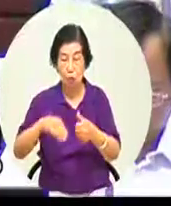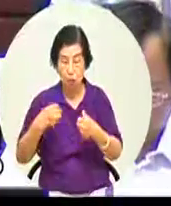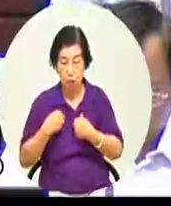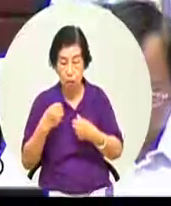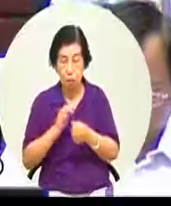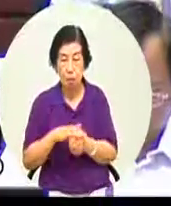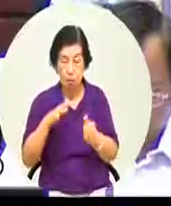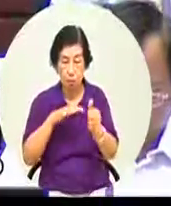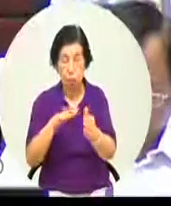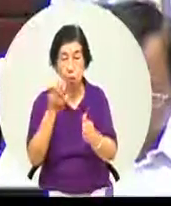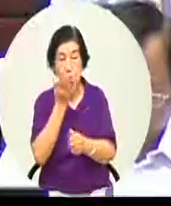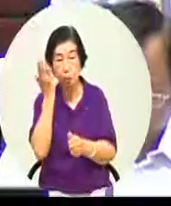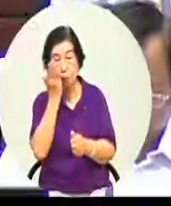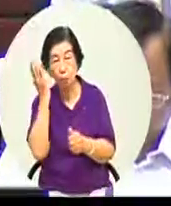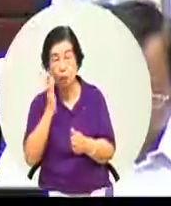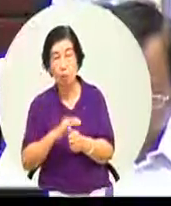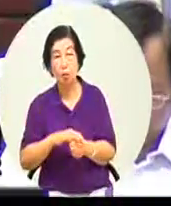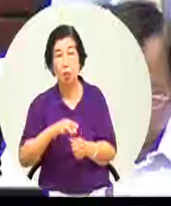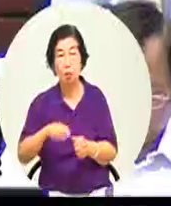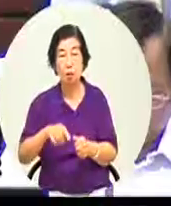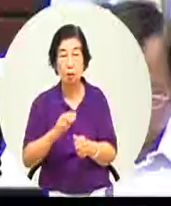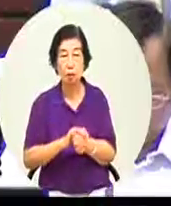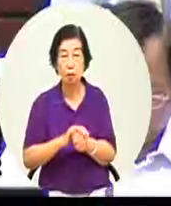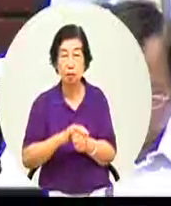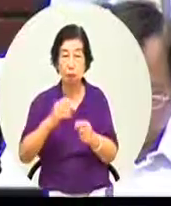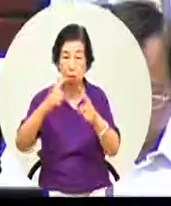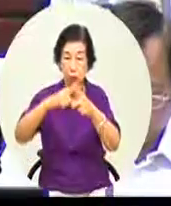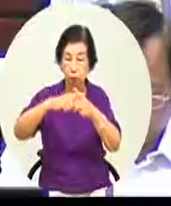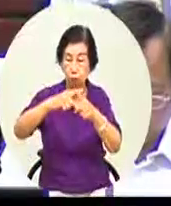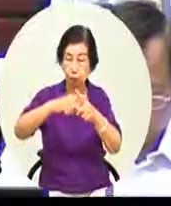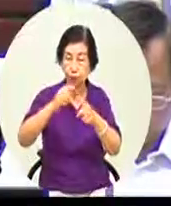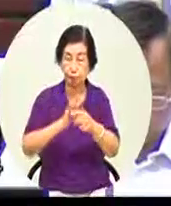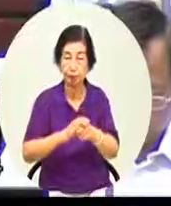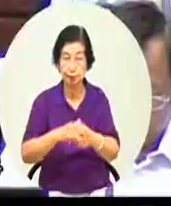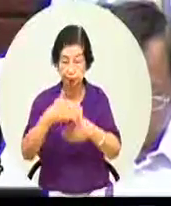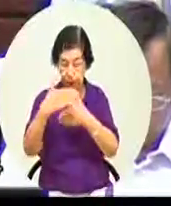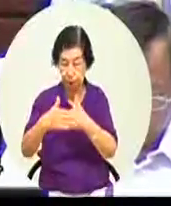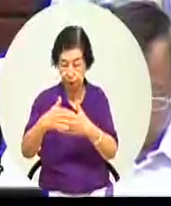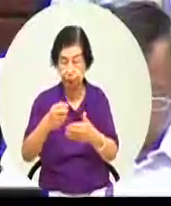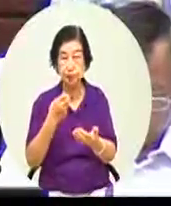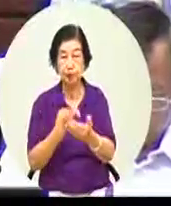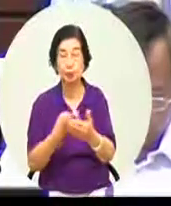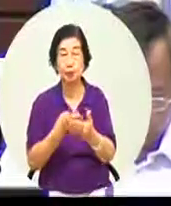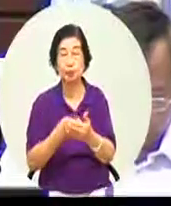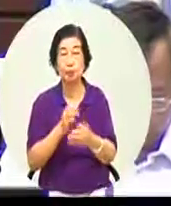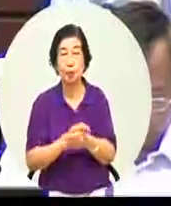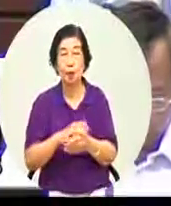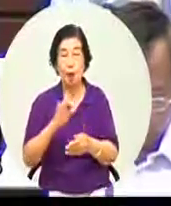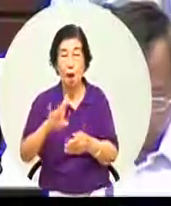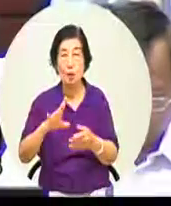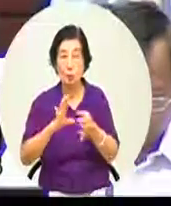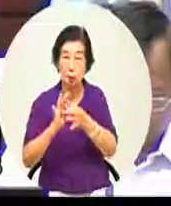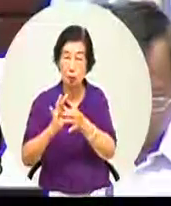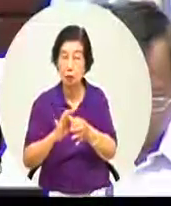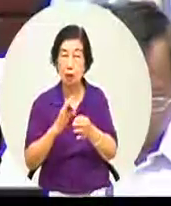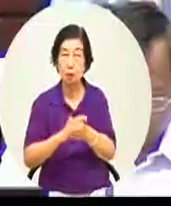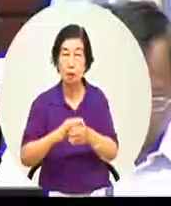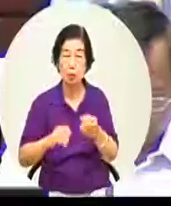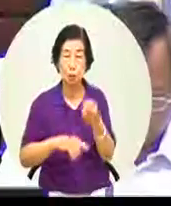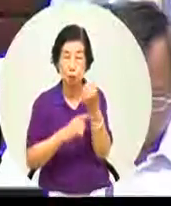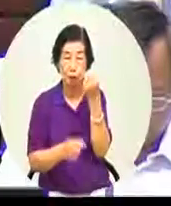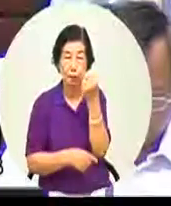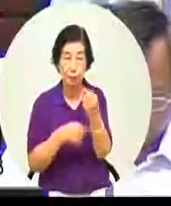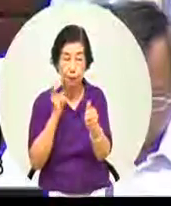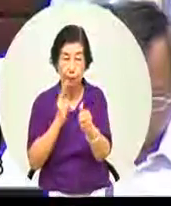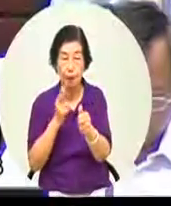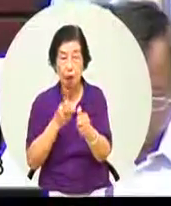个考试的部分，它是其实是资格限制的比较严格，所以它有一些必须相关的这个配套还有法令的限制，必须去要去